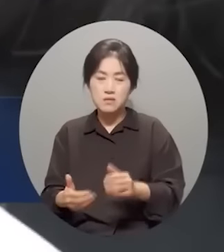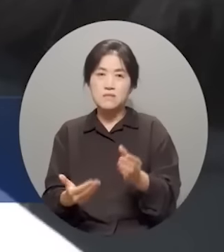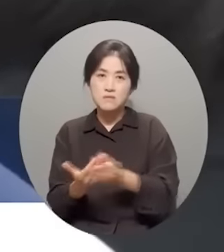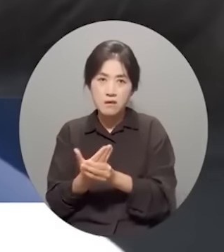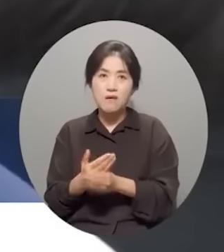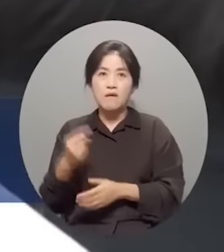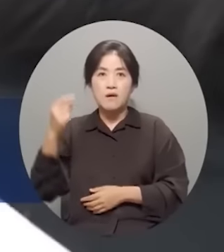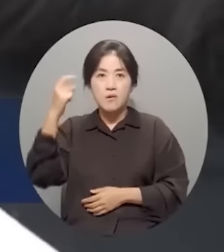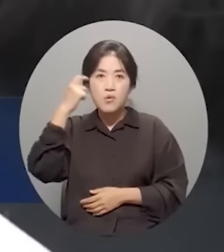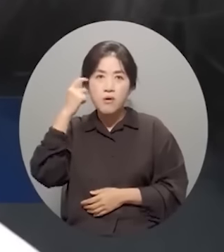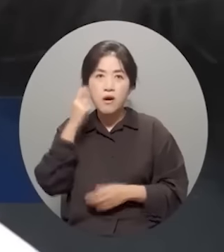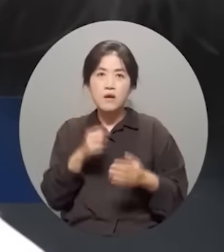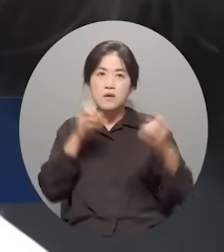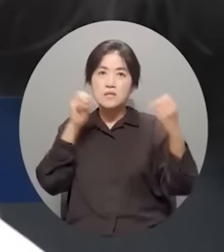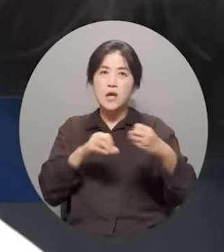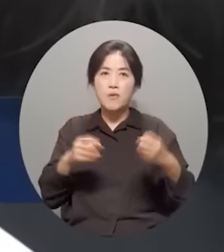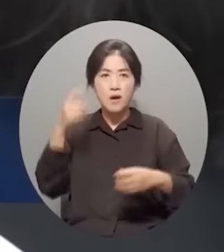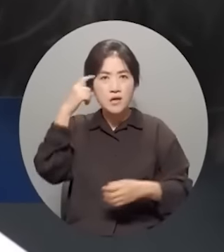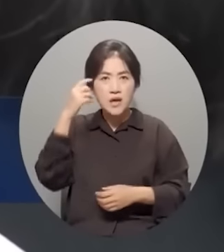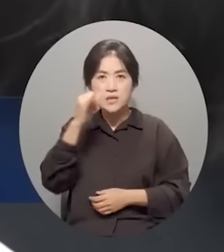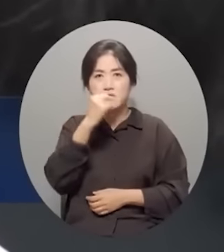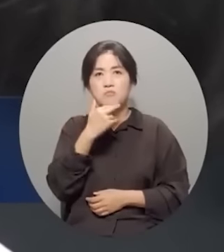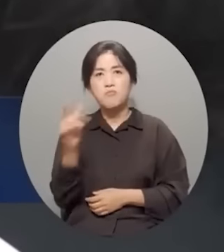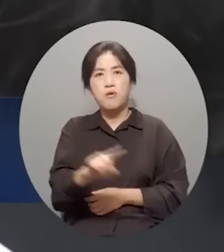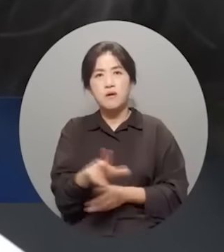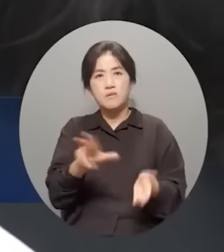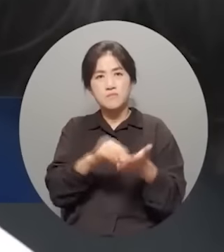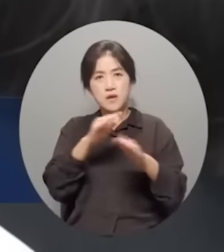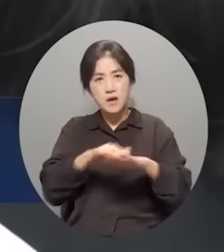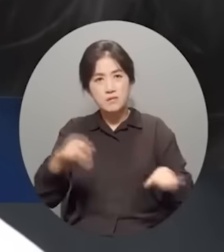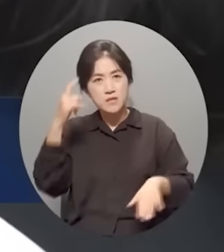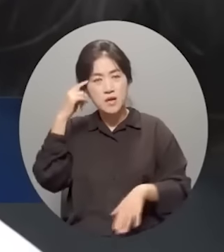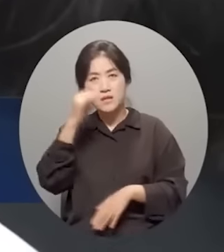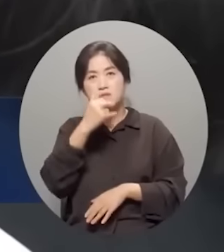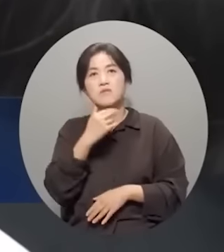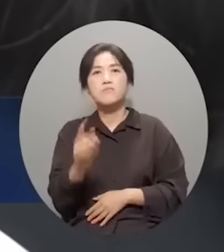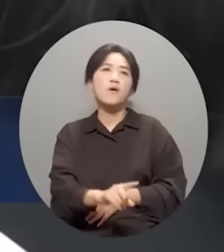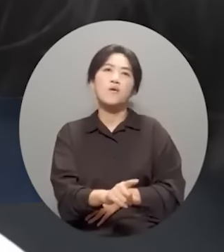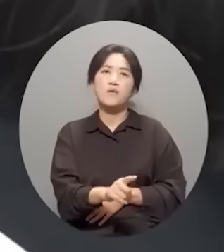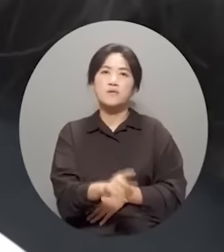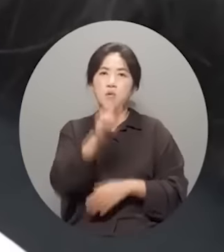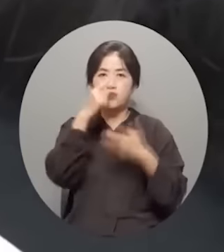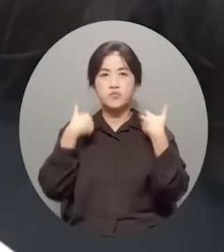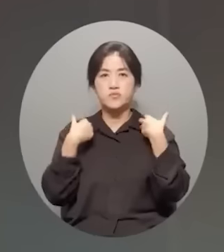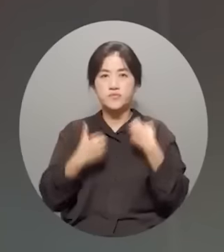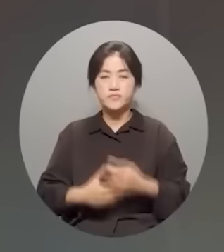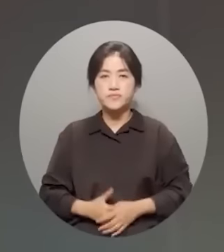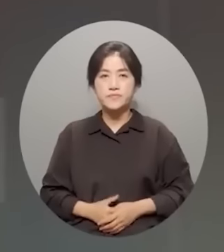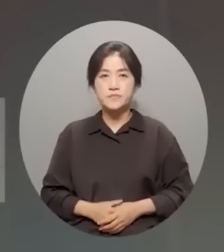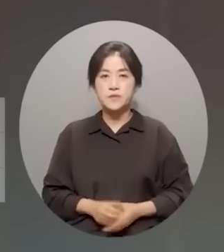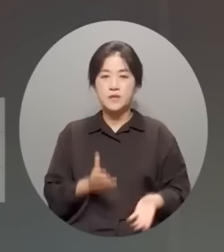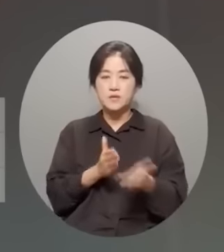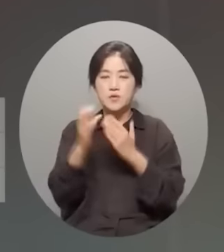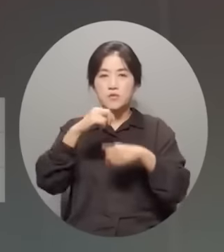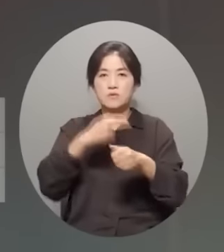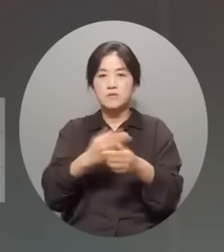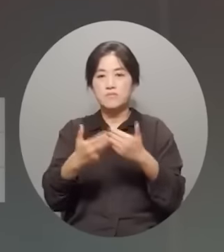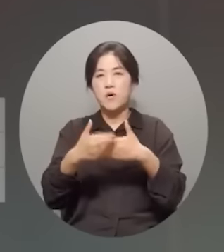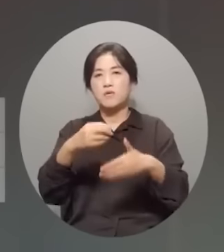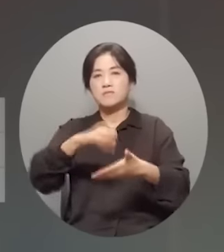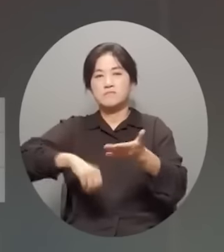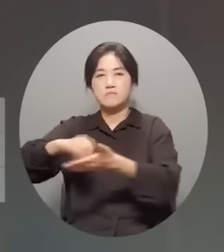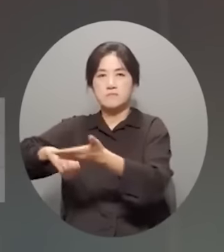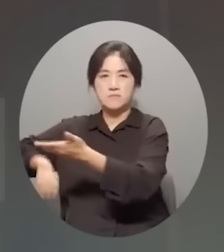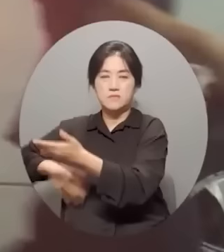도대체 대화할 의지가 있는 걸까 문제를 해결하려는 의지가 있는 걸까 전공의들이 병원을 떠난지